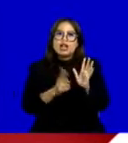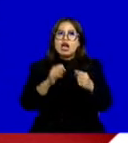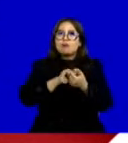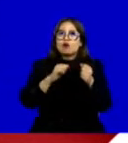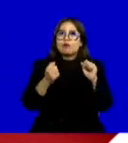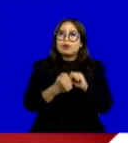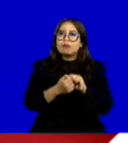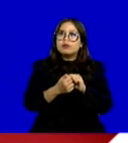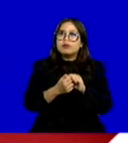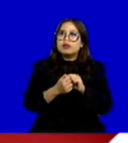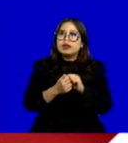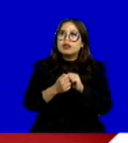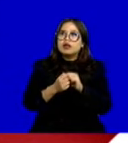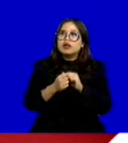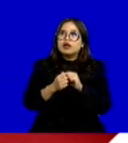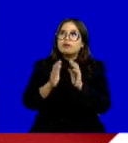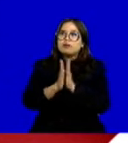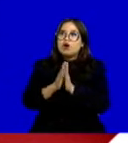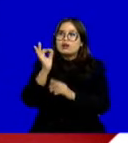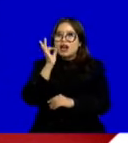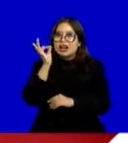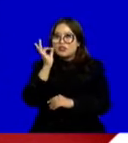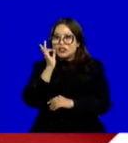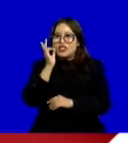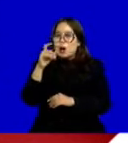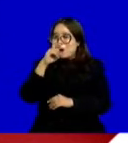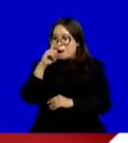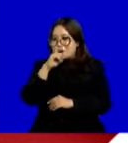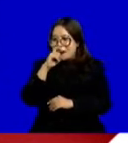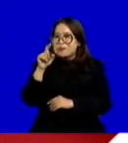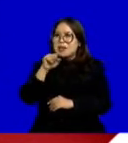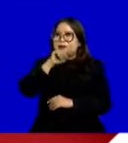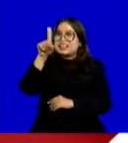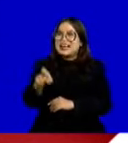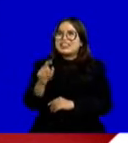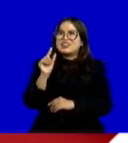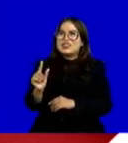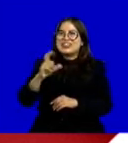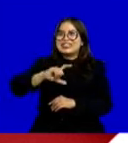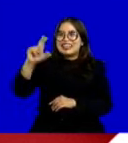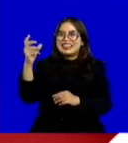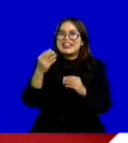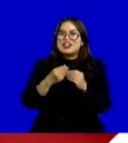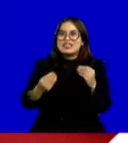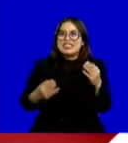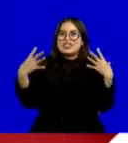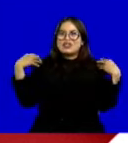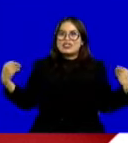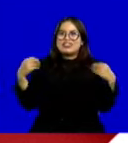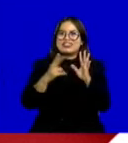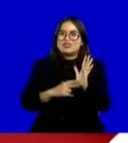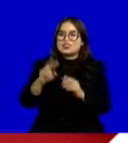adalah Mohon maaf Bapak pertanyaan ini ditujukan untuk calon wakil gubernur nomor urut du pertanyaan untuk calon wakil gubernur